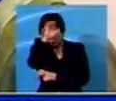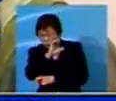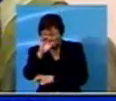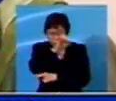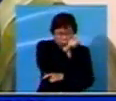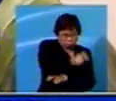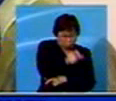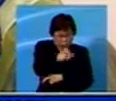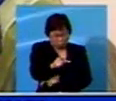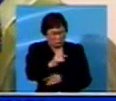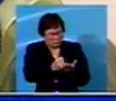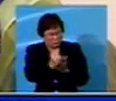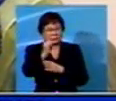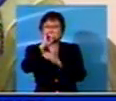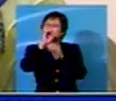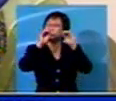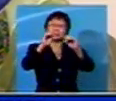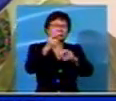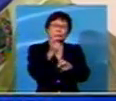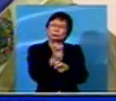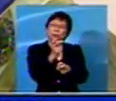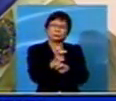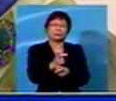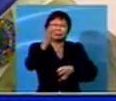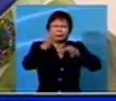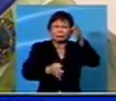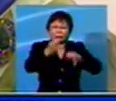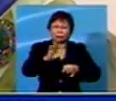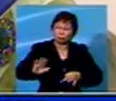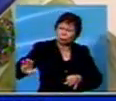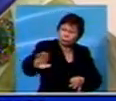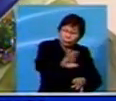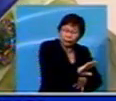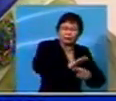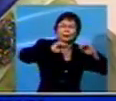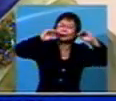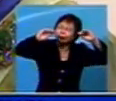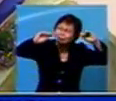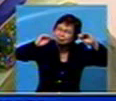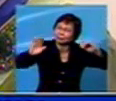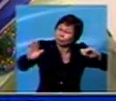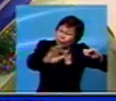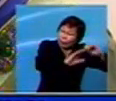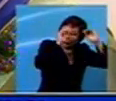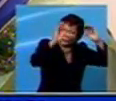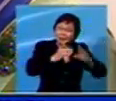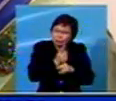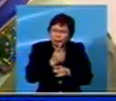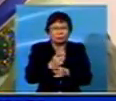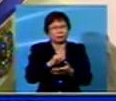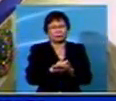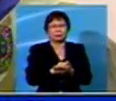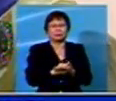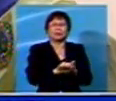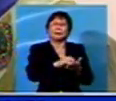ikhlas yang mengajar tu ya Dan saya rasa kalau mereka mengajar seperti yang sepatutnya Which is